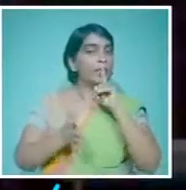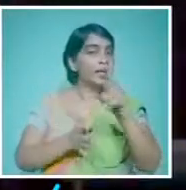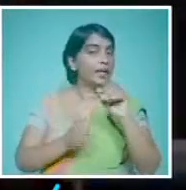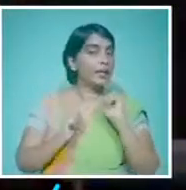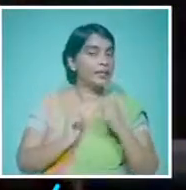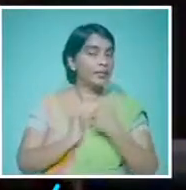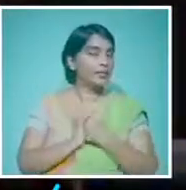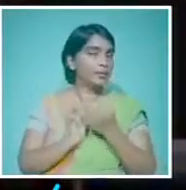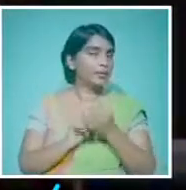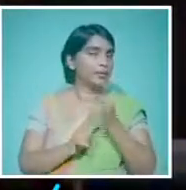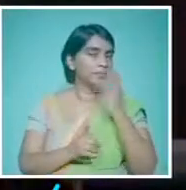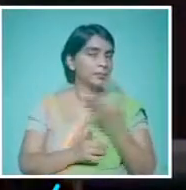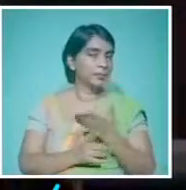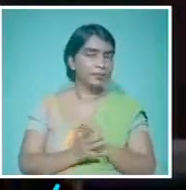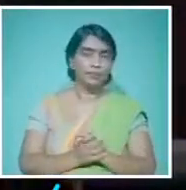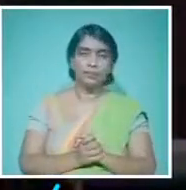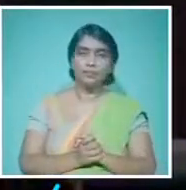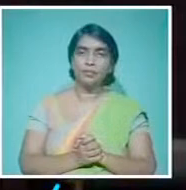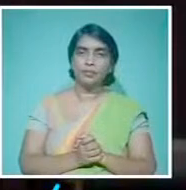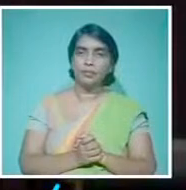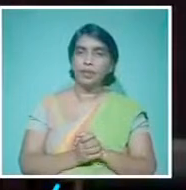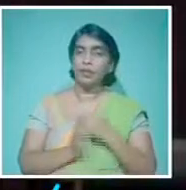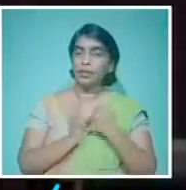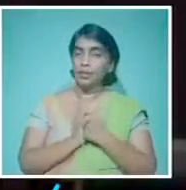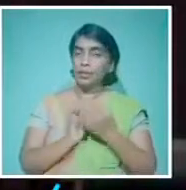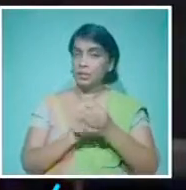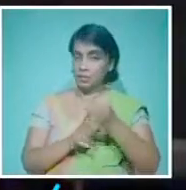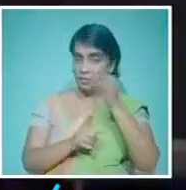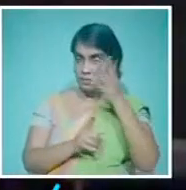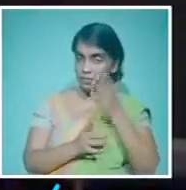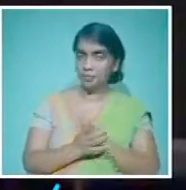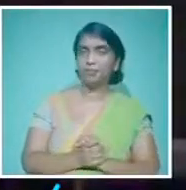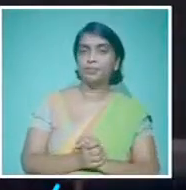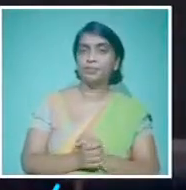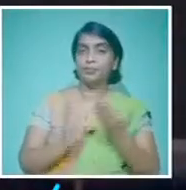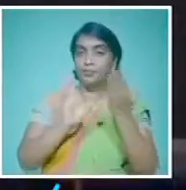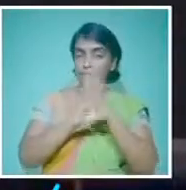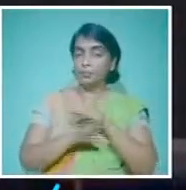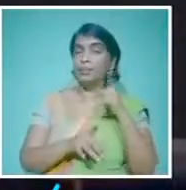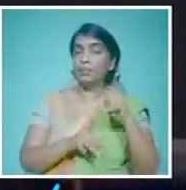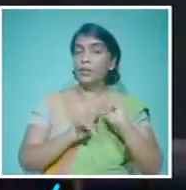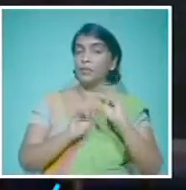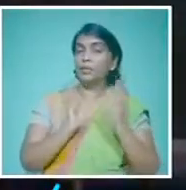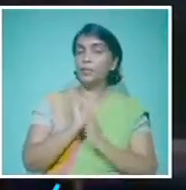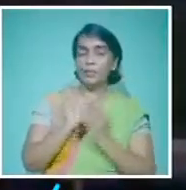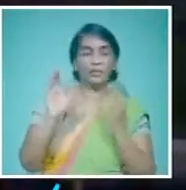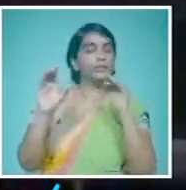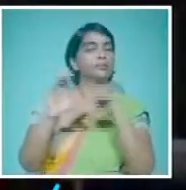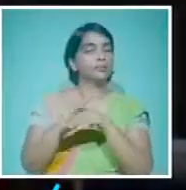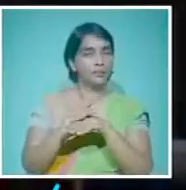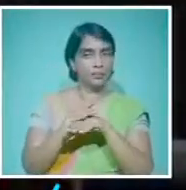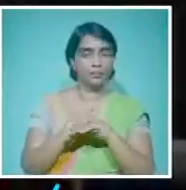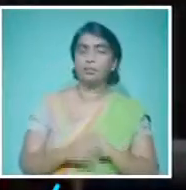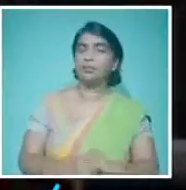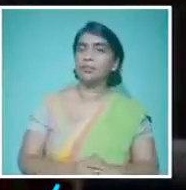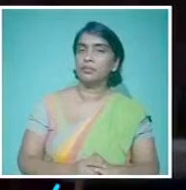ගරු සභාපතිතුමනි? ගරු සභාපතිතුමනි එදා එතුමා ඒ අගමැති පුටුවට ඇවිල්ලා